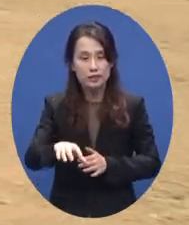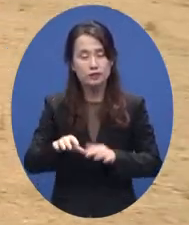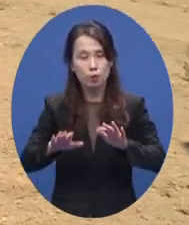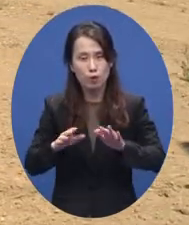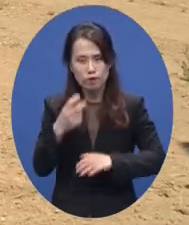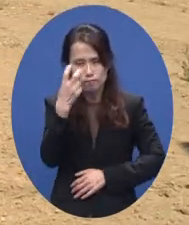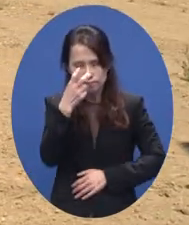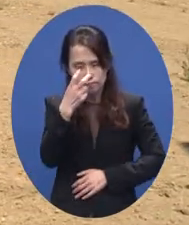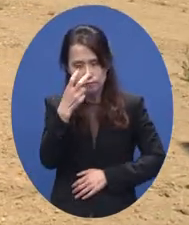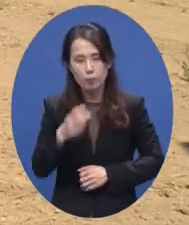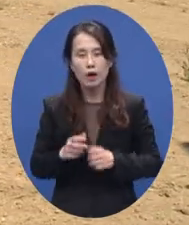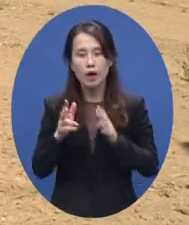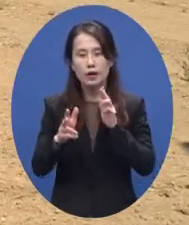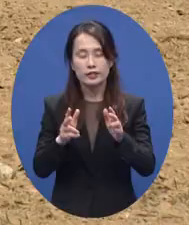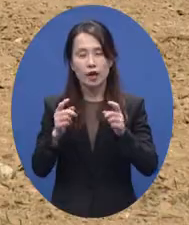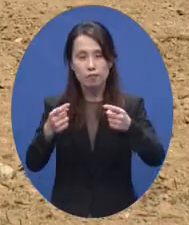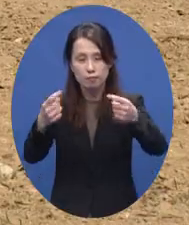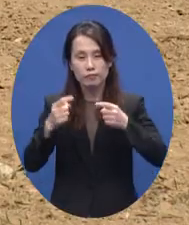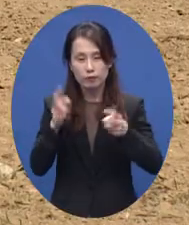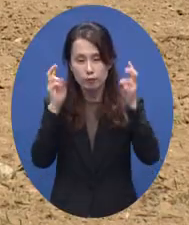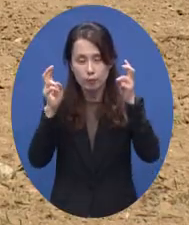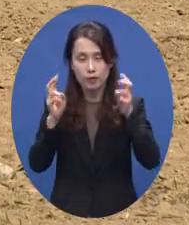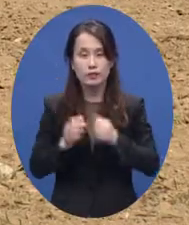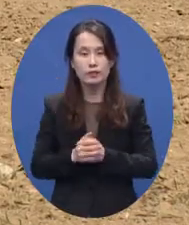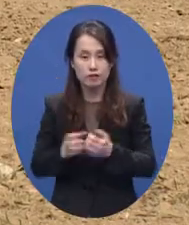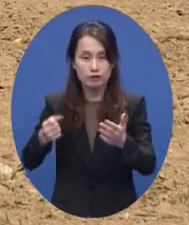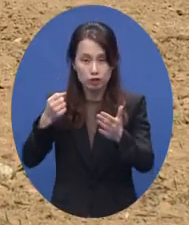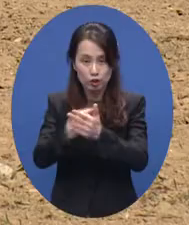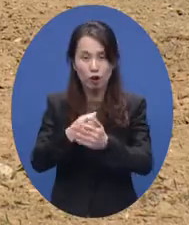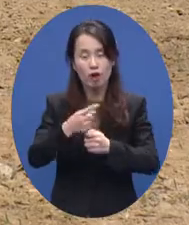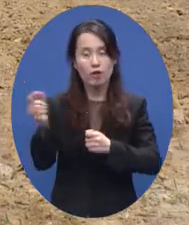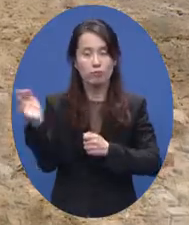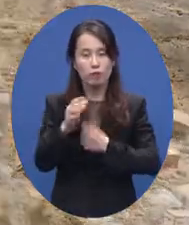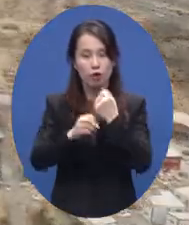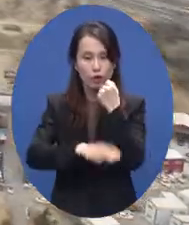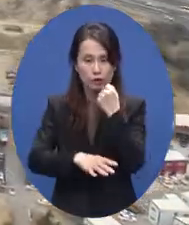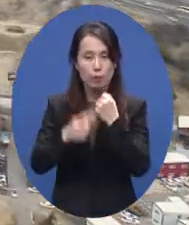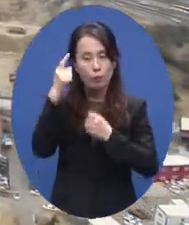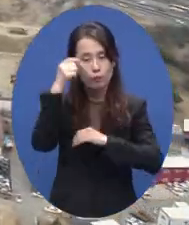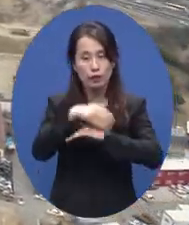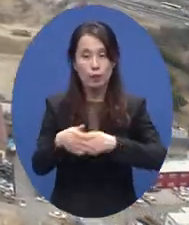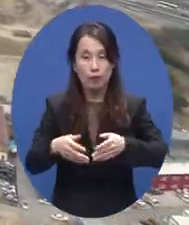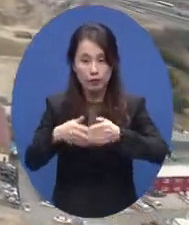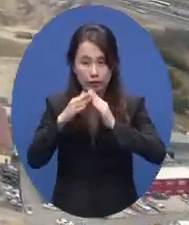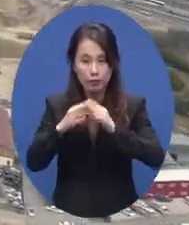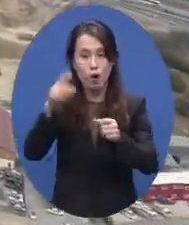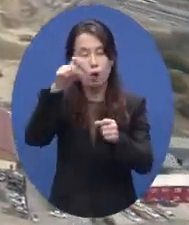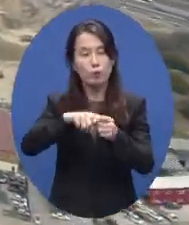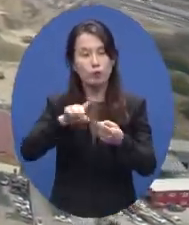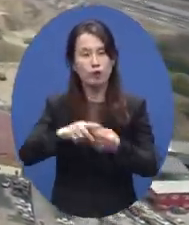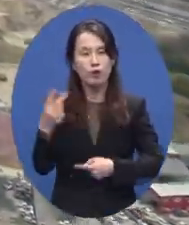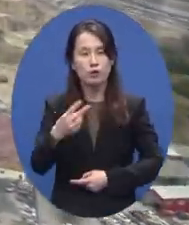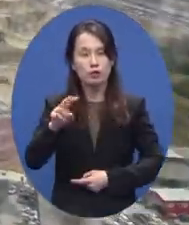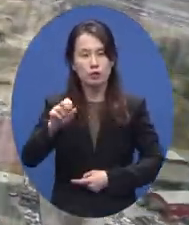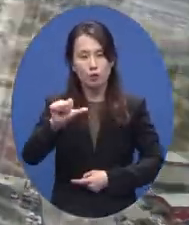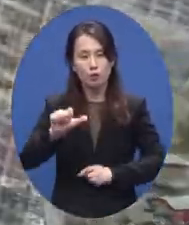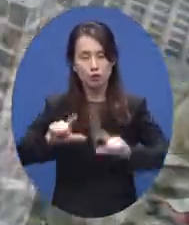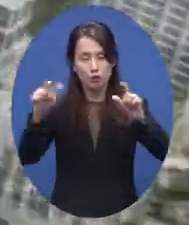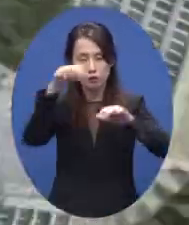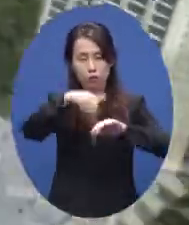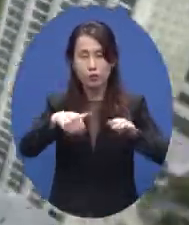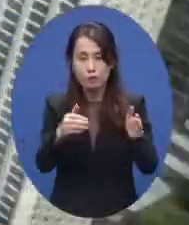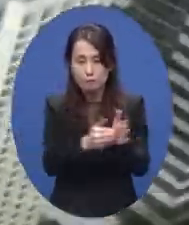타당성 검토와 사업 참여 기관을 확정 짓고 내년부터 기본 계획과 개발 구상을 시작. 목표대로 오는 2025년